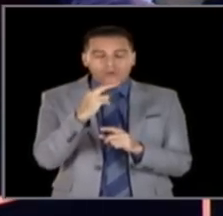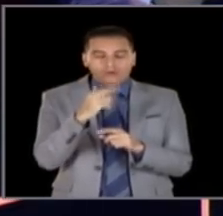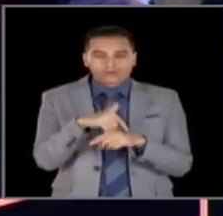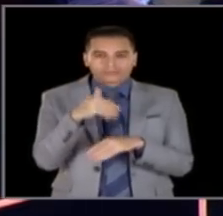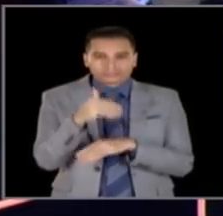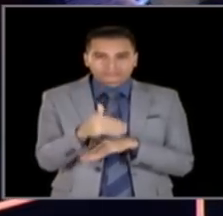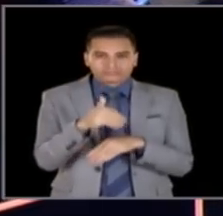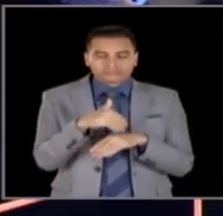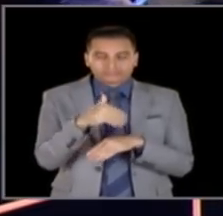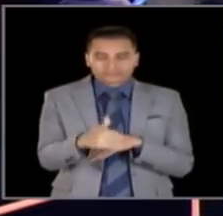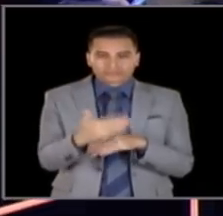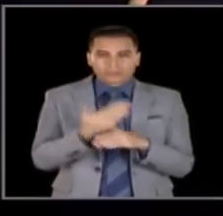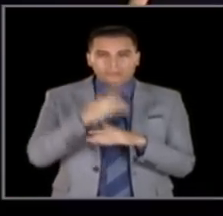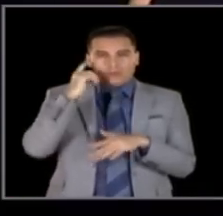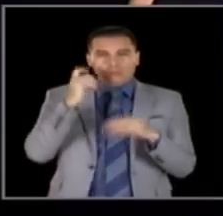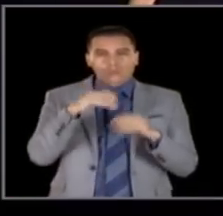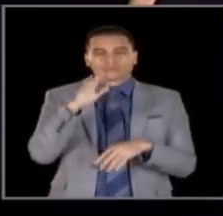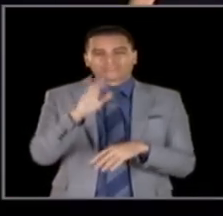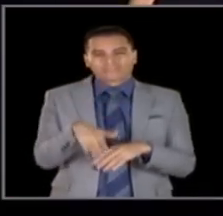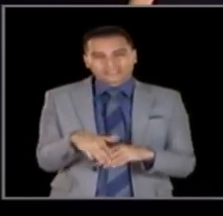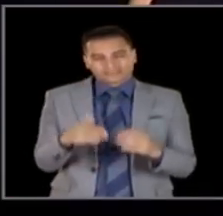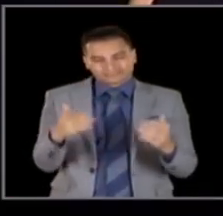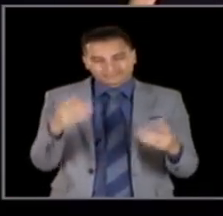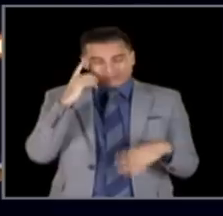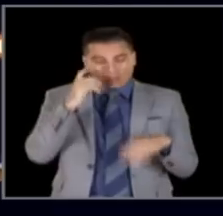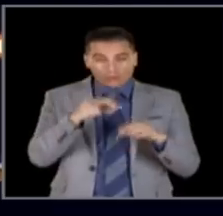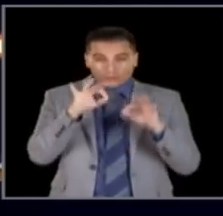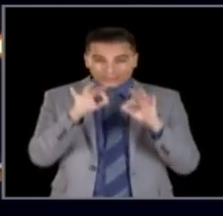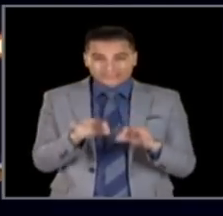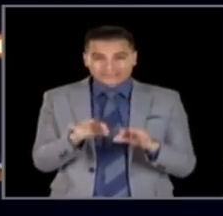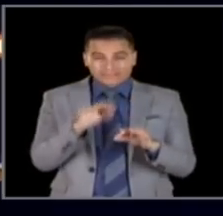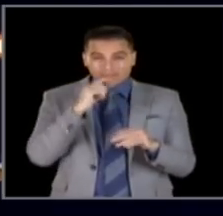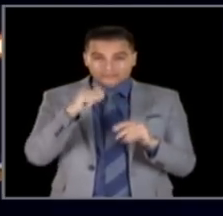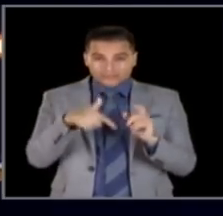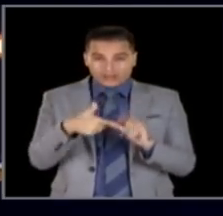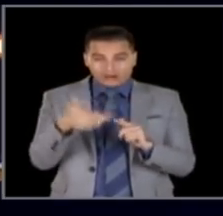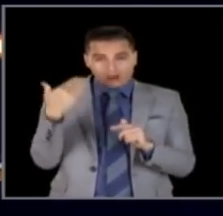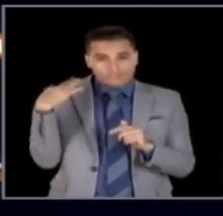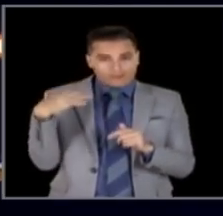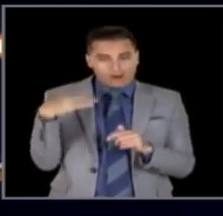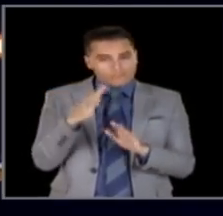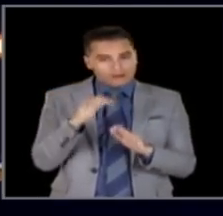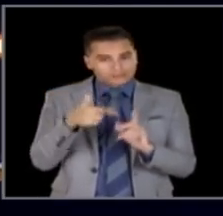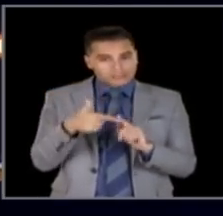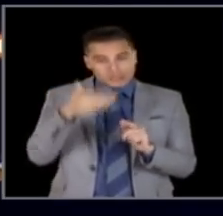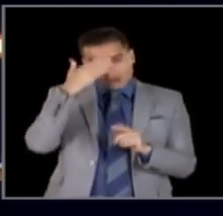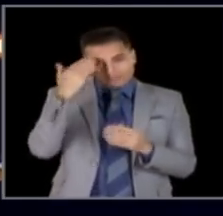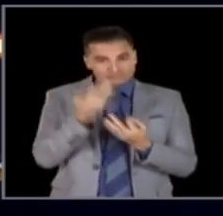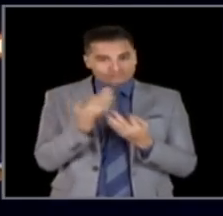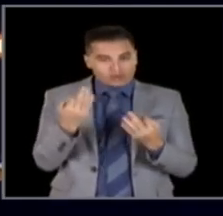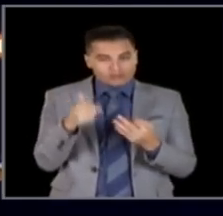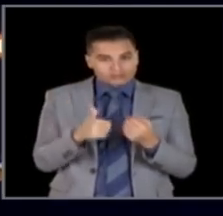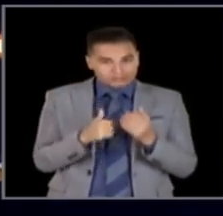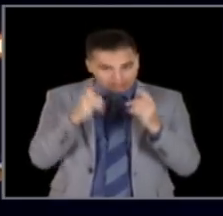يعدوا، بس للاسف يعني ما كنتش عارف اقولها. تردد جدا. خلاص اكتسبتوا خبره، نركز النهارده